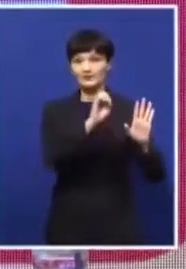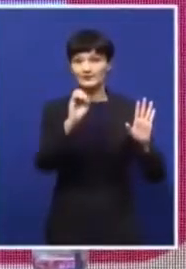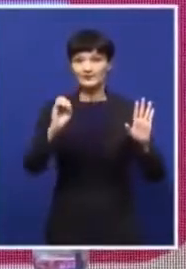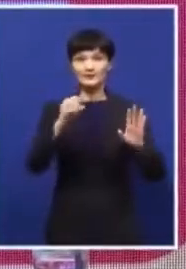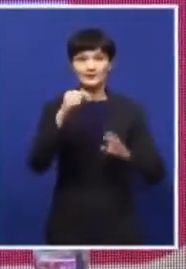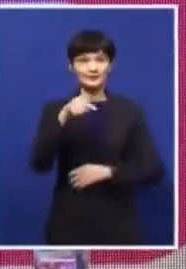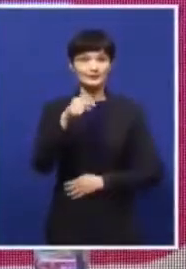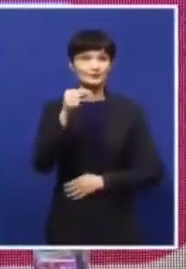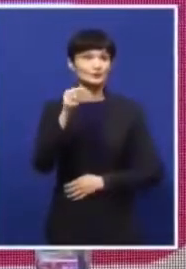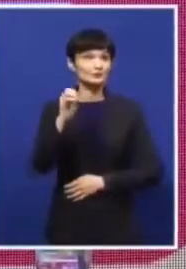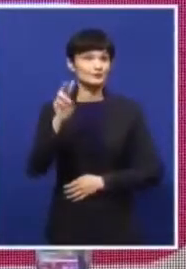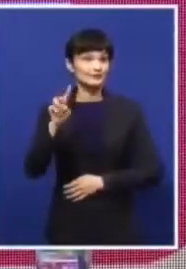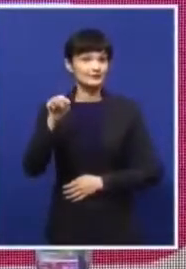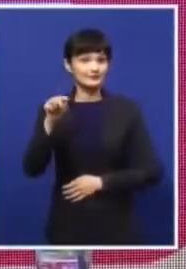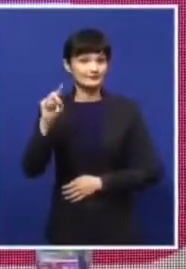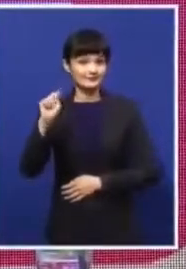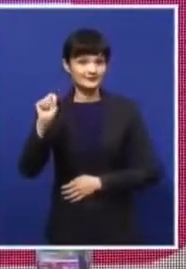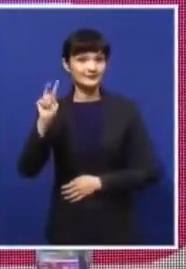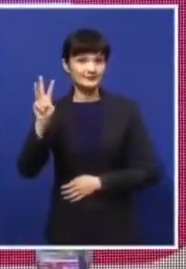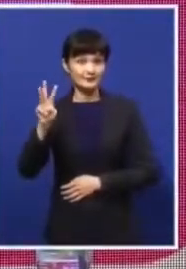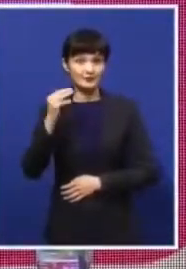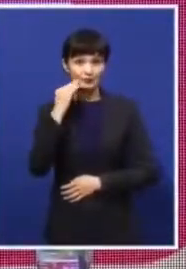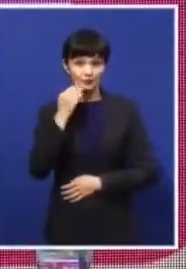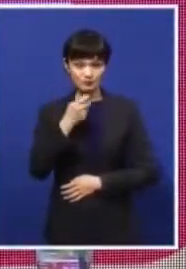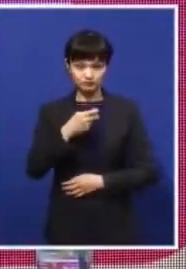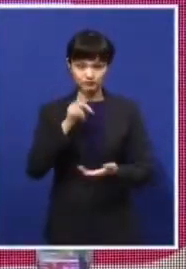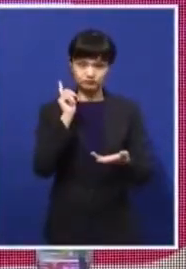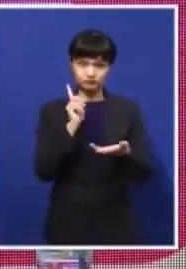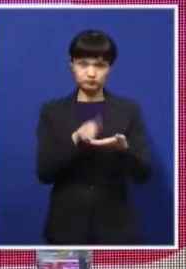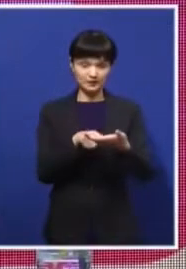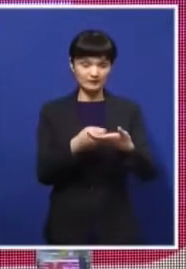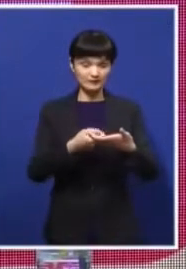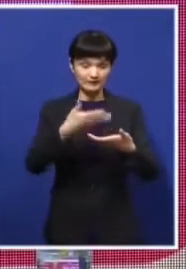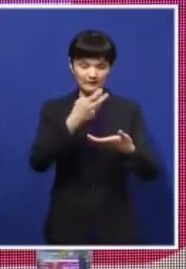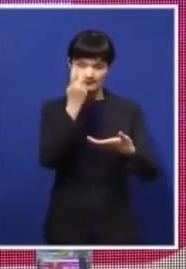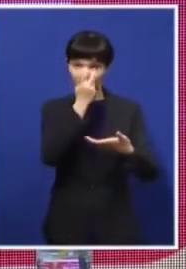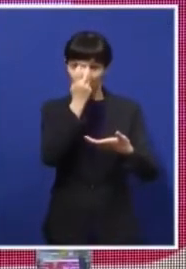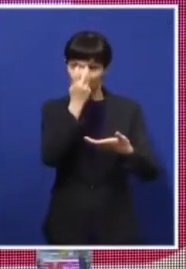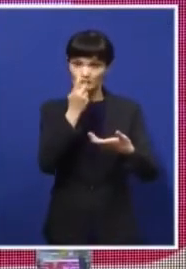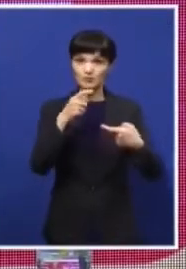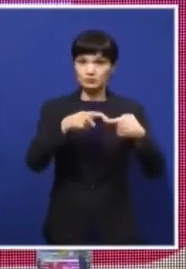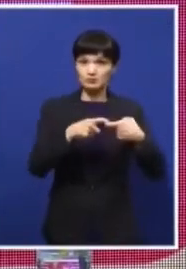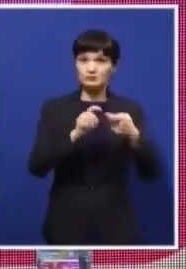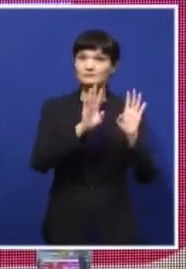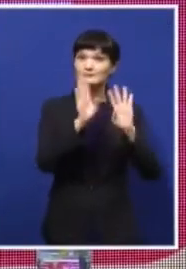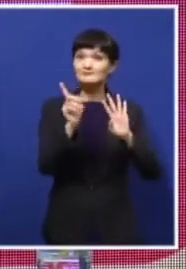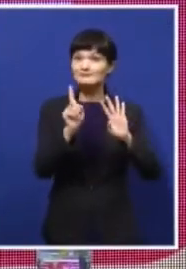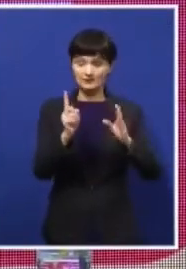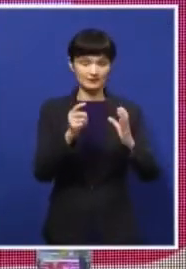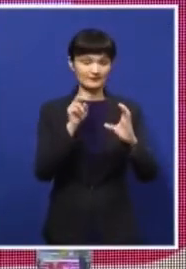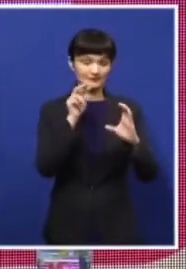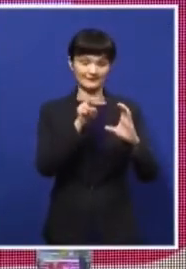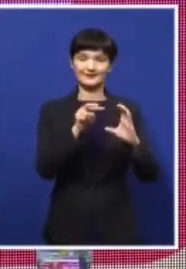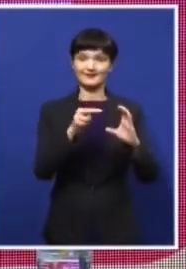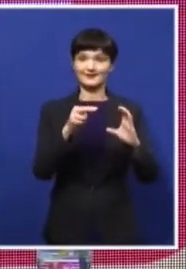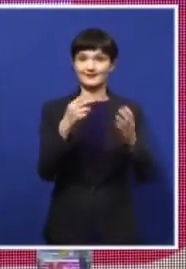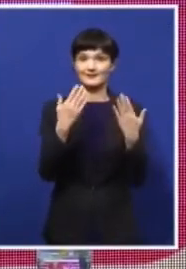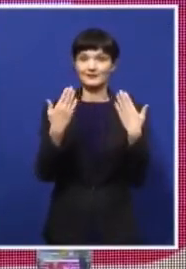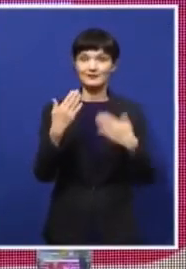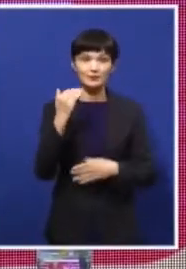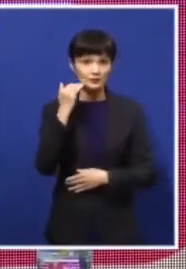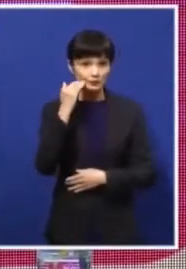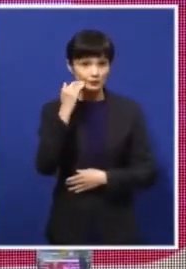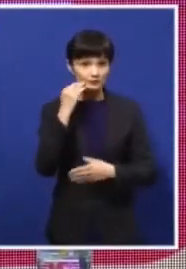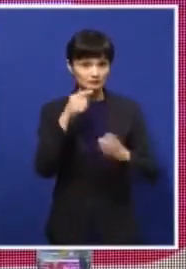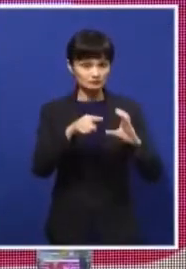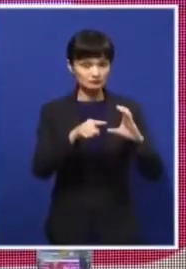边，只要按查询绑定状况，那就可以知道。那也回答您另外一个问题，就是如果您在查询绑定状况这边是